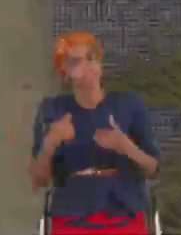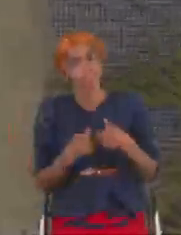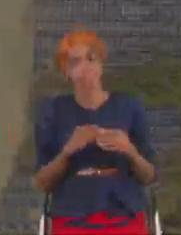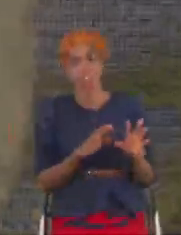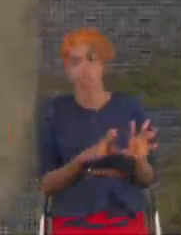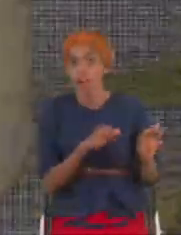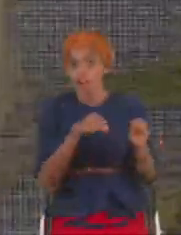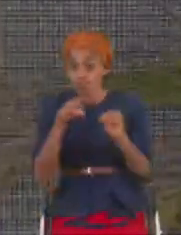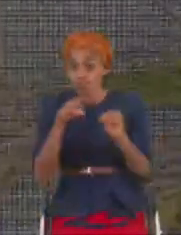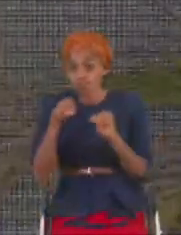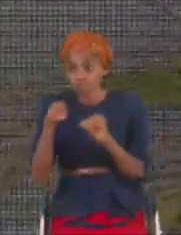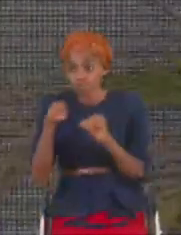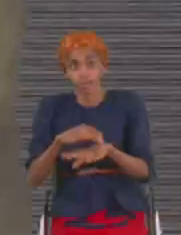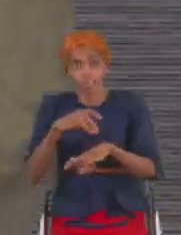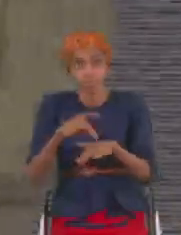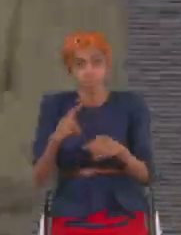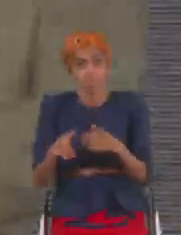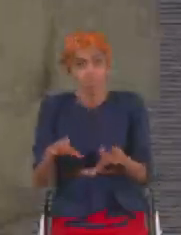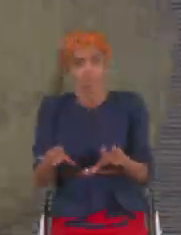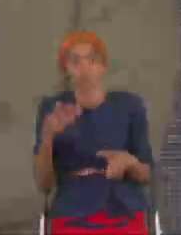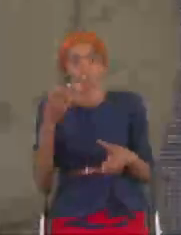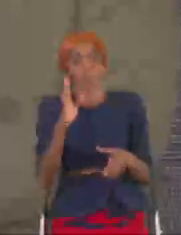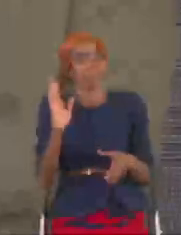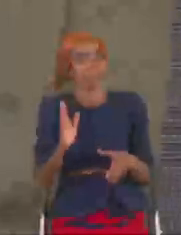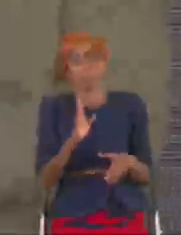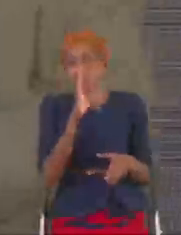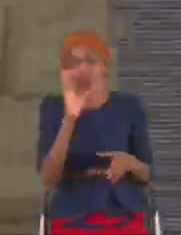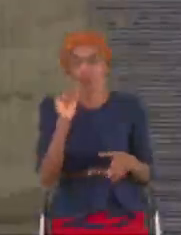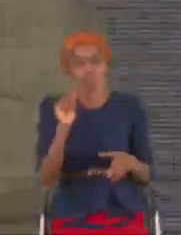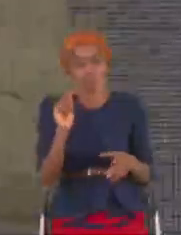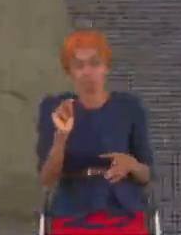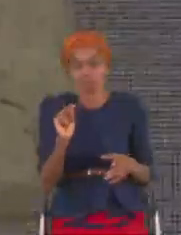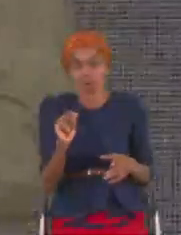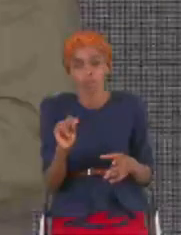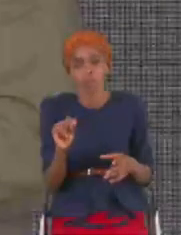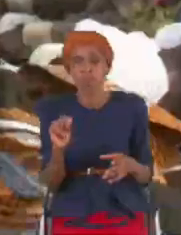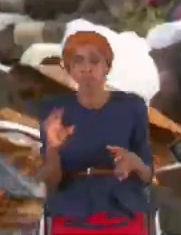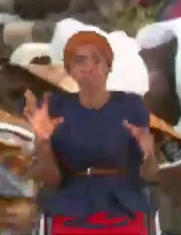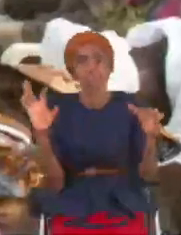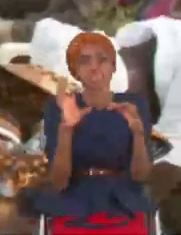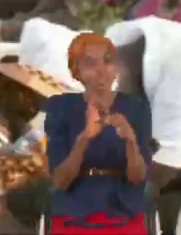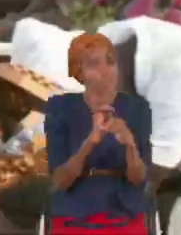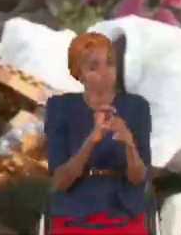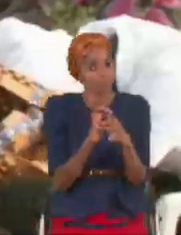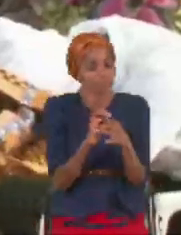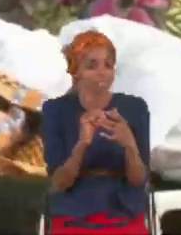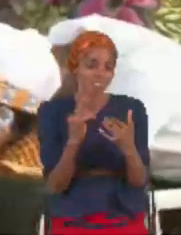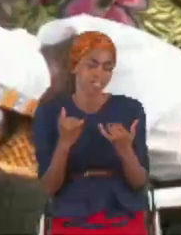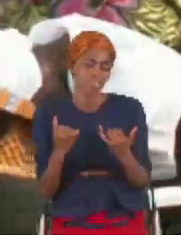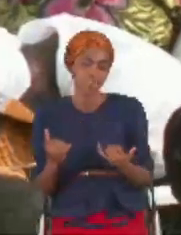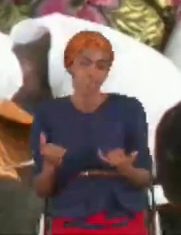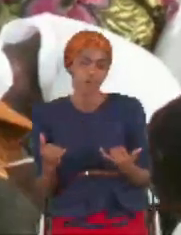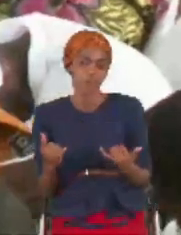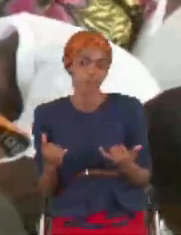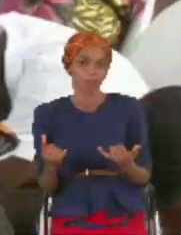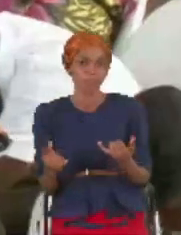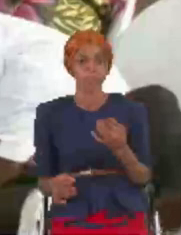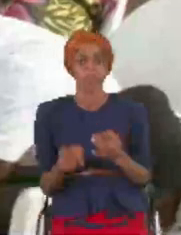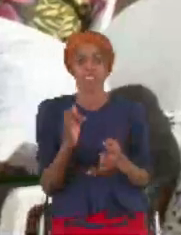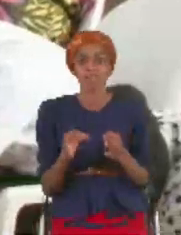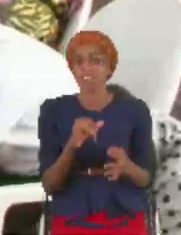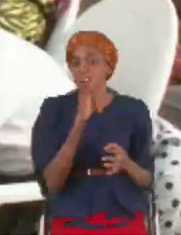placé ses terres y aura donc pas d'embarras dans les affaires d'autrui